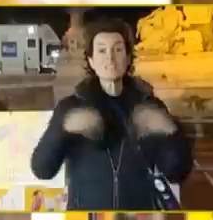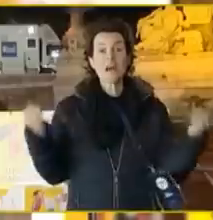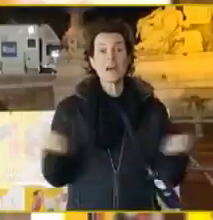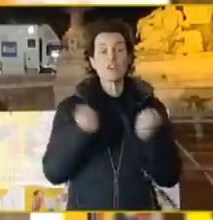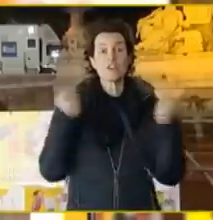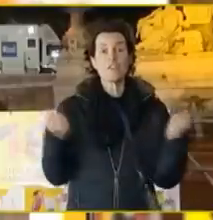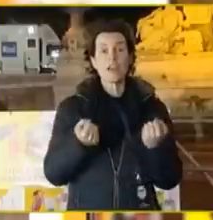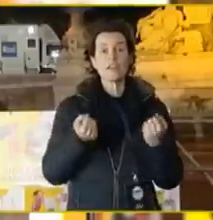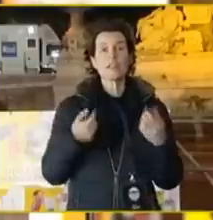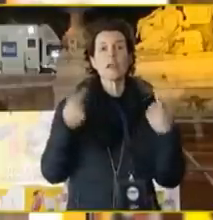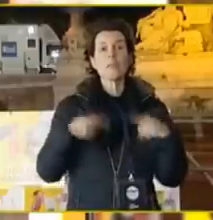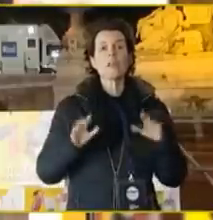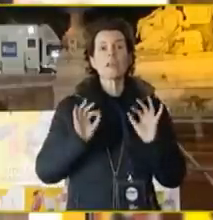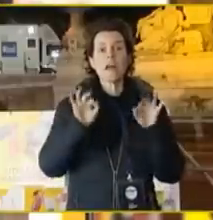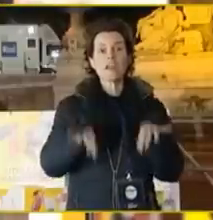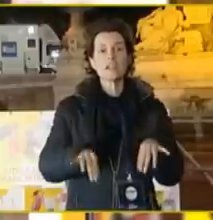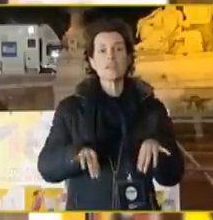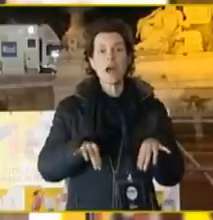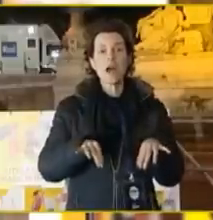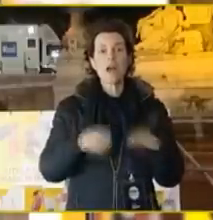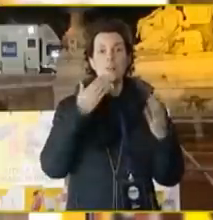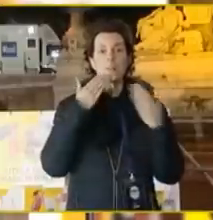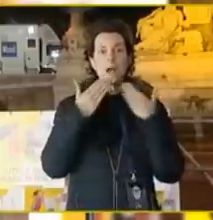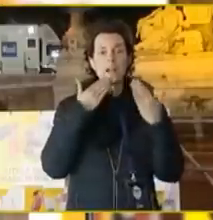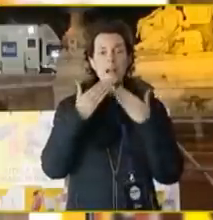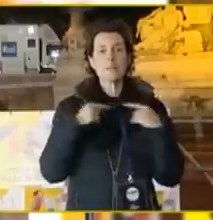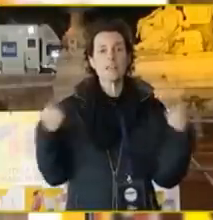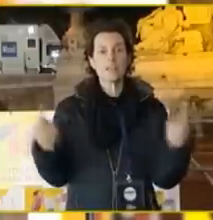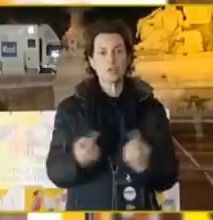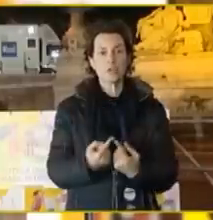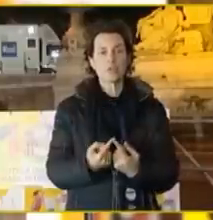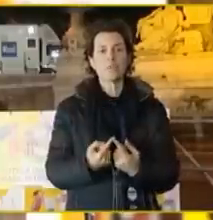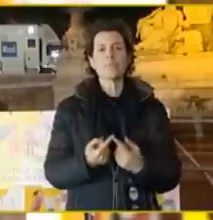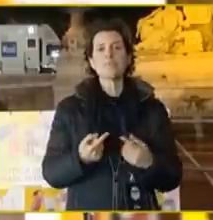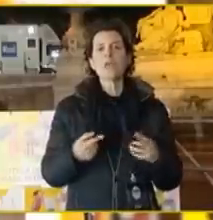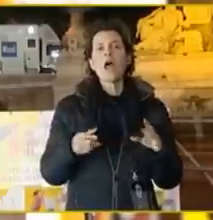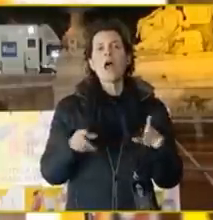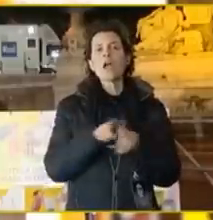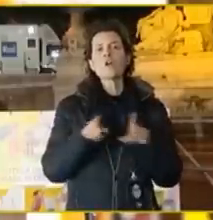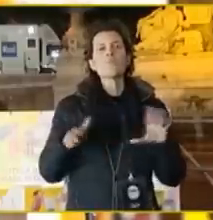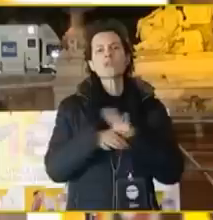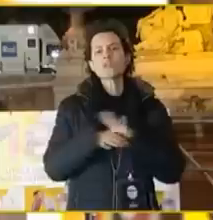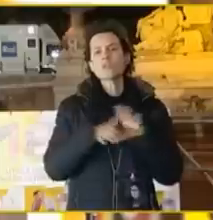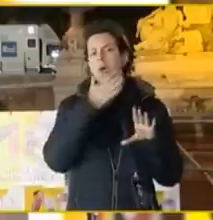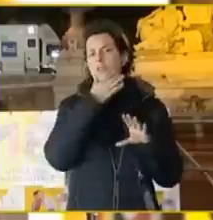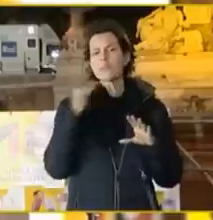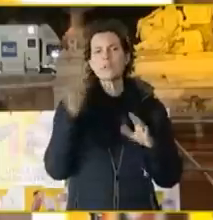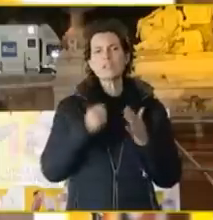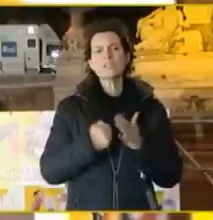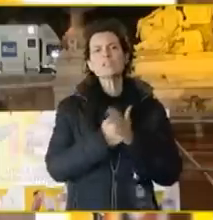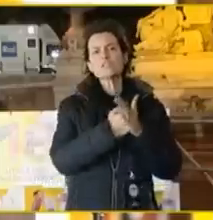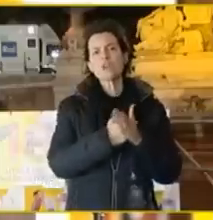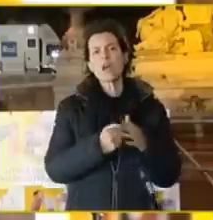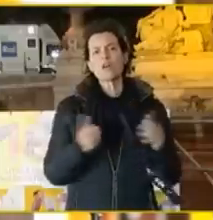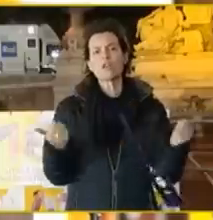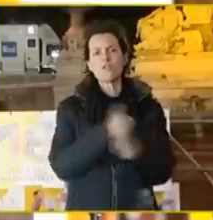in Parlamento. Una grande comunità, bellissima, di persone che si danno una mano a vicenda e si sostengono. E questa è la